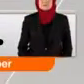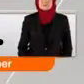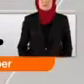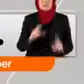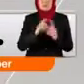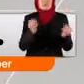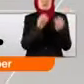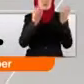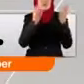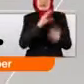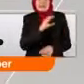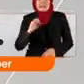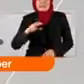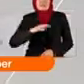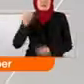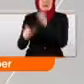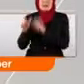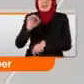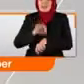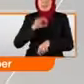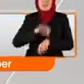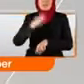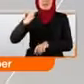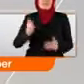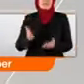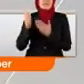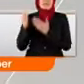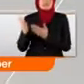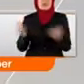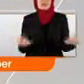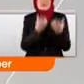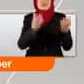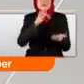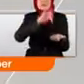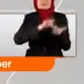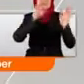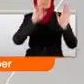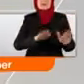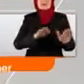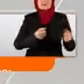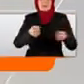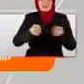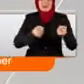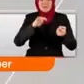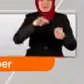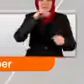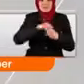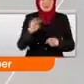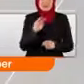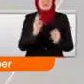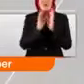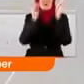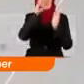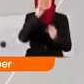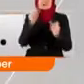Dumandan etkilenenler hemen hastaneye kaldırılırken alevlerin arasında kalan ara Sözde iki orman işçisi Erdal